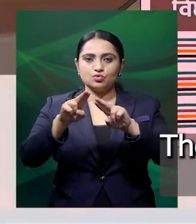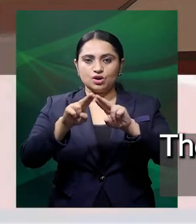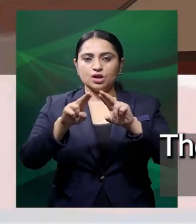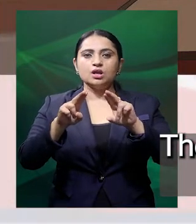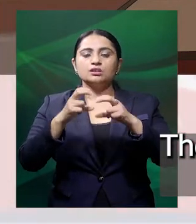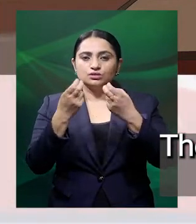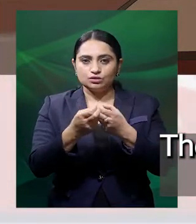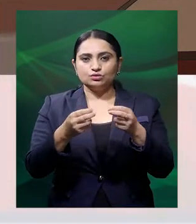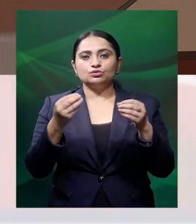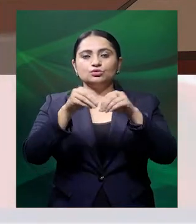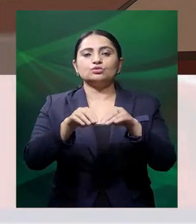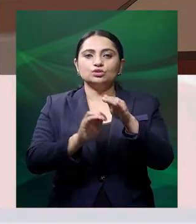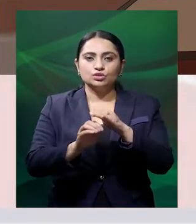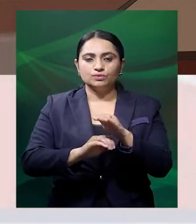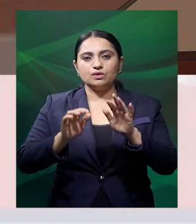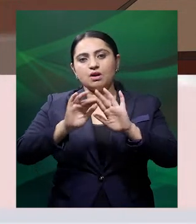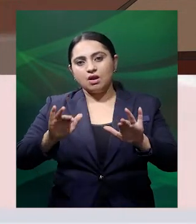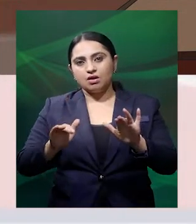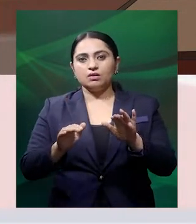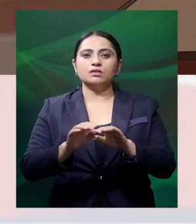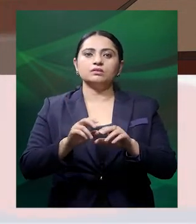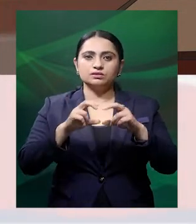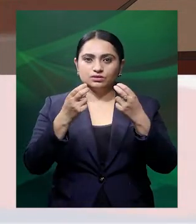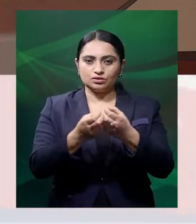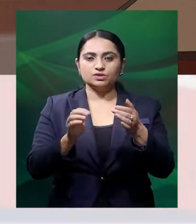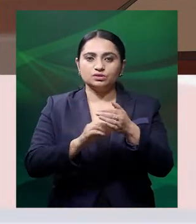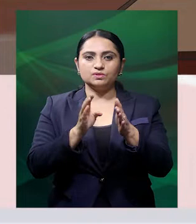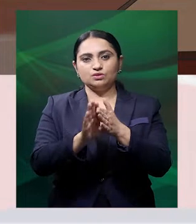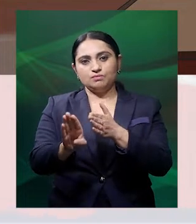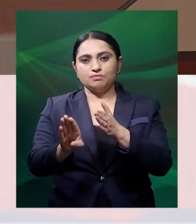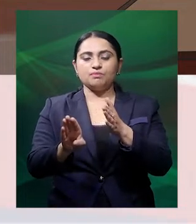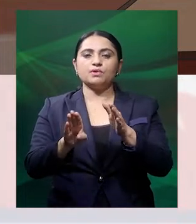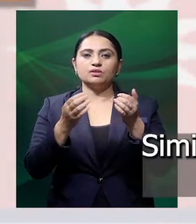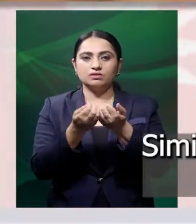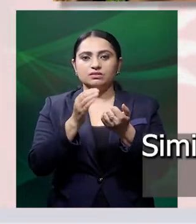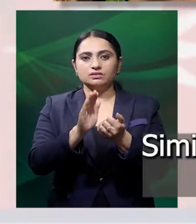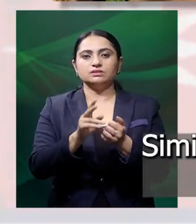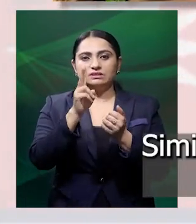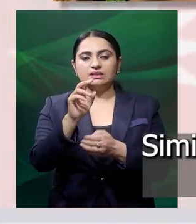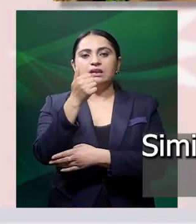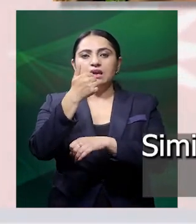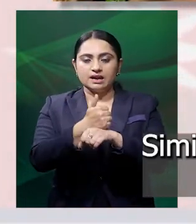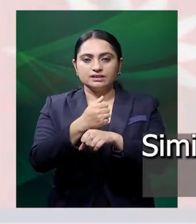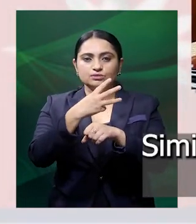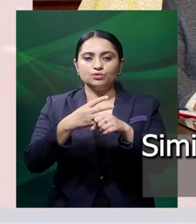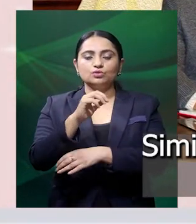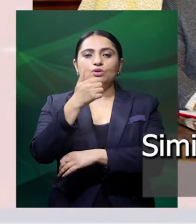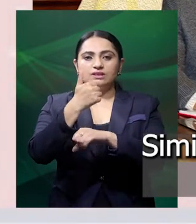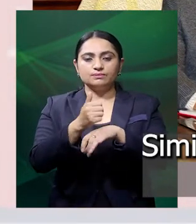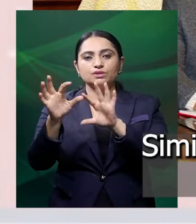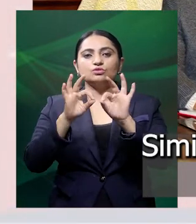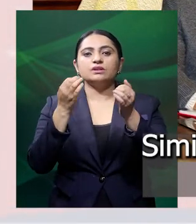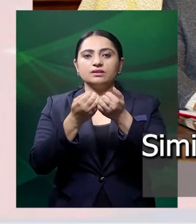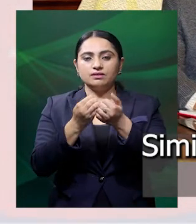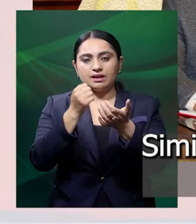सदन, संयुक्त समिति वा अलग अलग संसदीय समितिहरू मार्फत सम्पादन गर्छ। यसै गरी राष्ट्रपति र